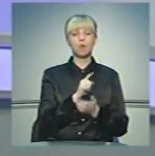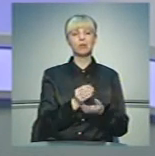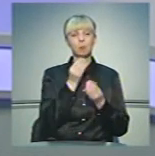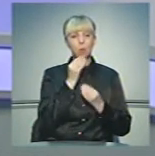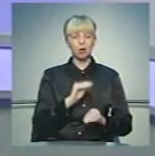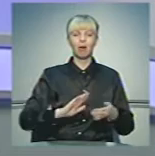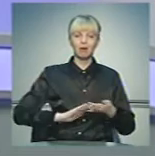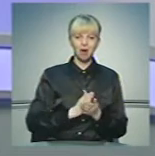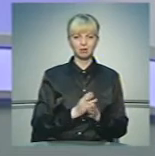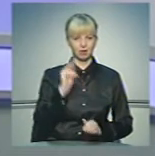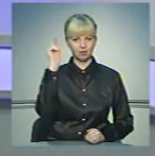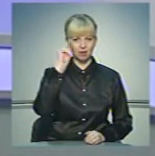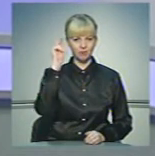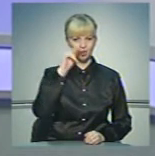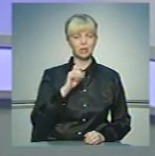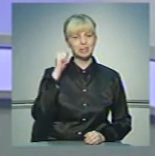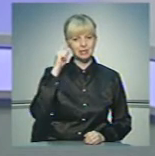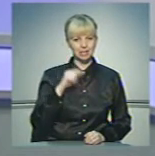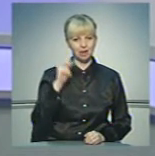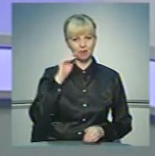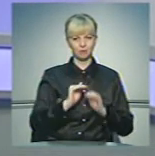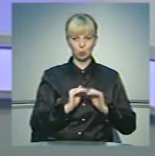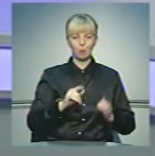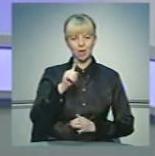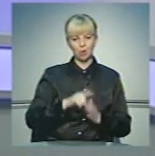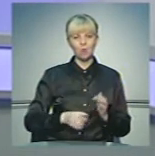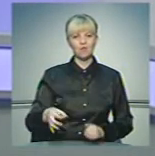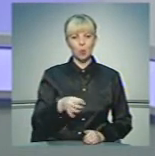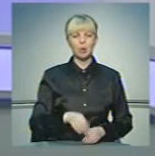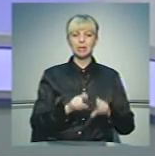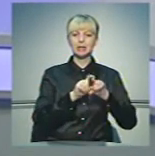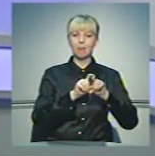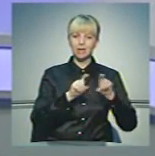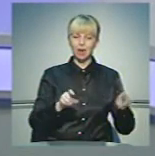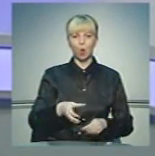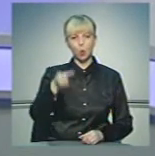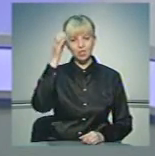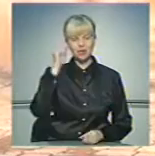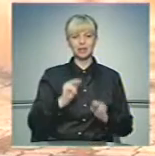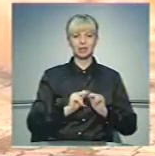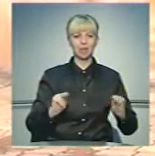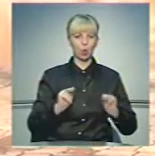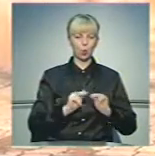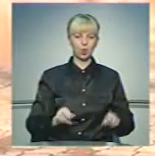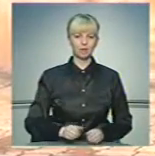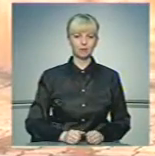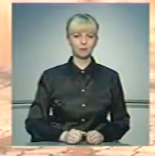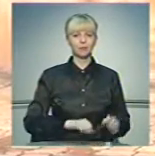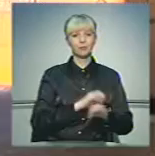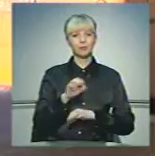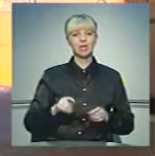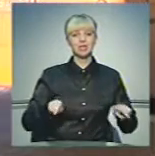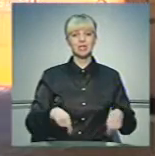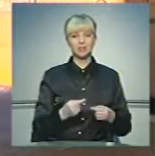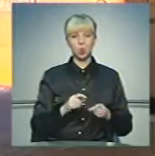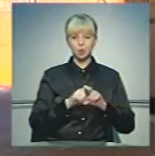покращити якість навчання та знання учнів, переконані в обласному департаменті освіти і науки. Практику створення